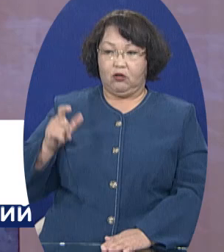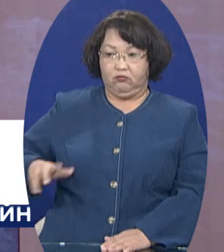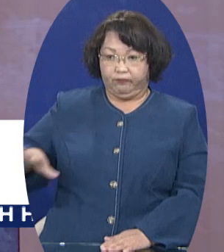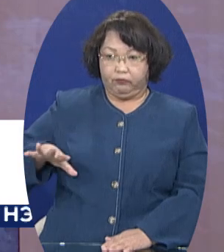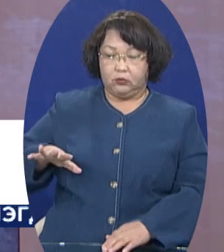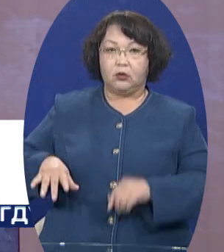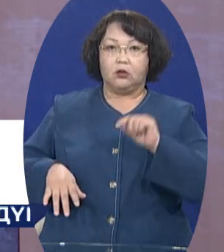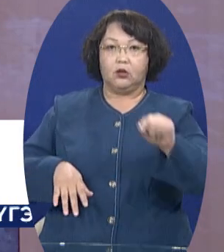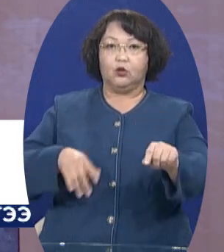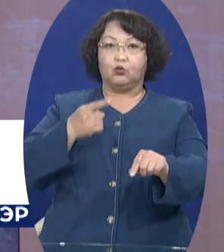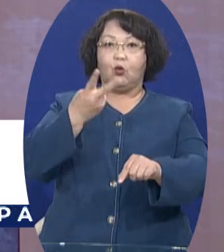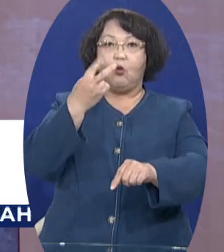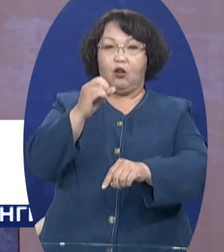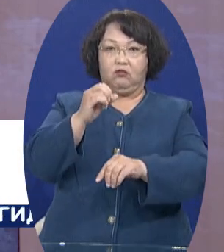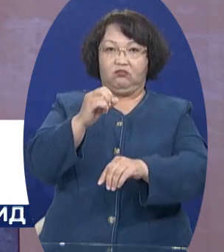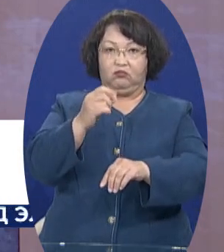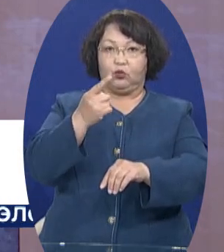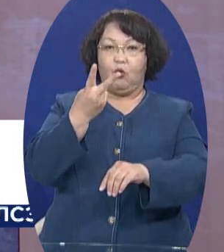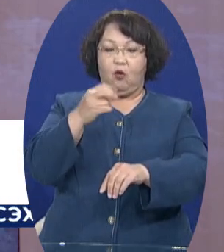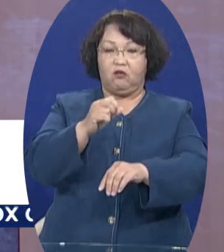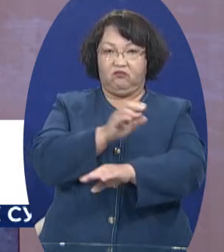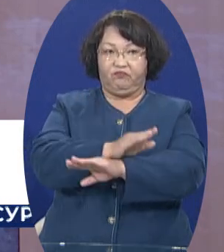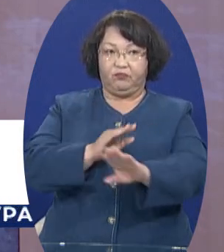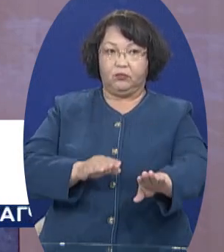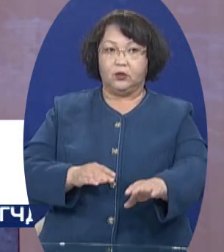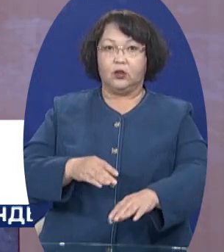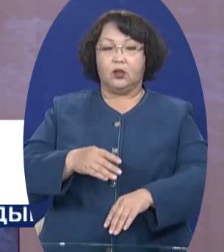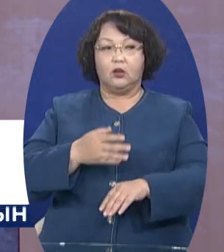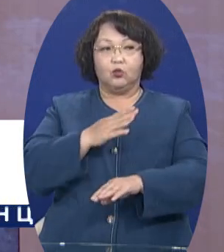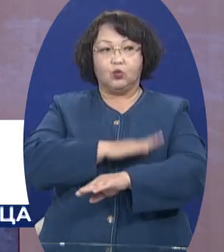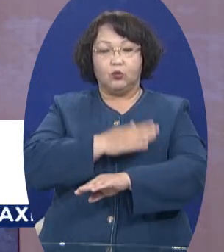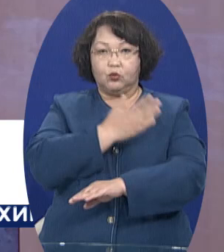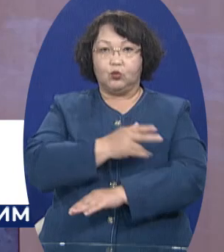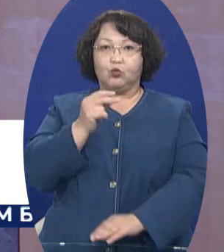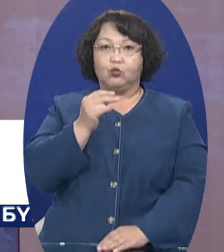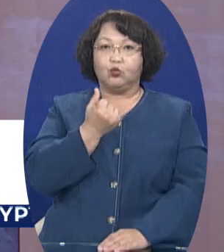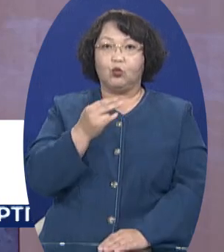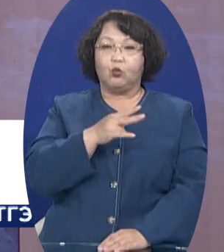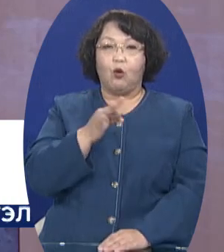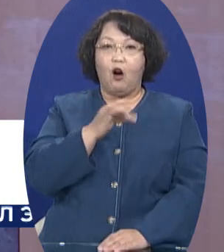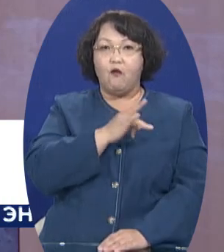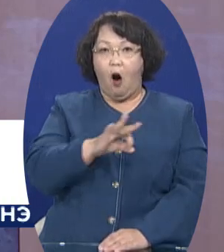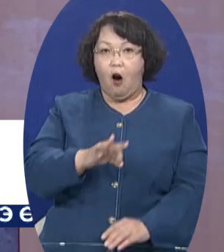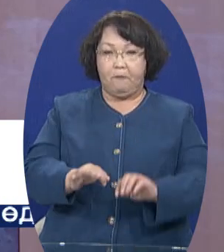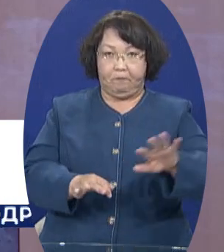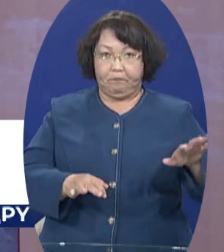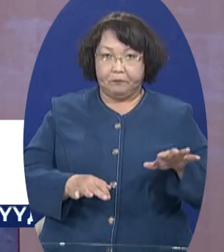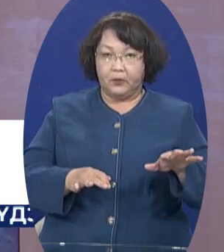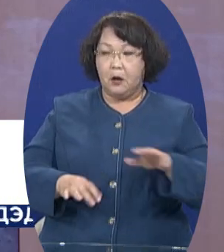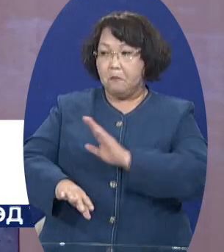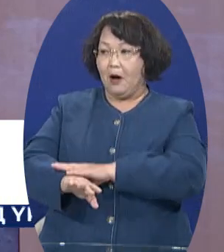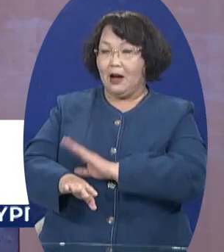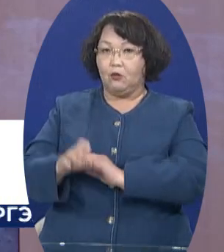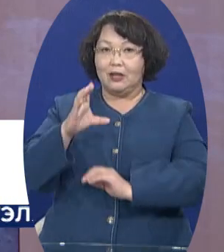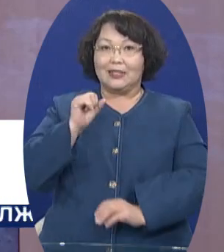уулзуур, зүүн хязгаар чулуу овооны аюулгүйн тойрог, баруун хязгаар сапорогийн тойрог гэсэн энэ